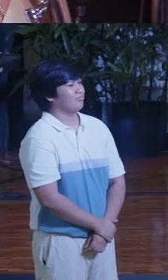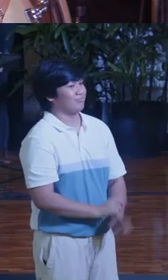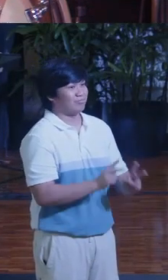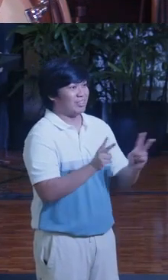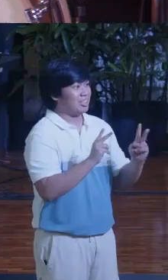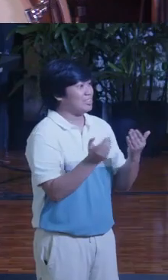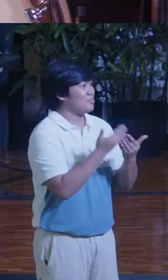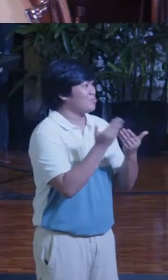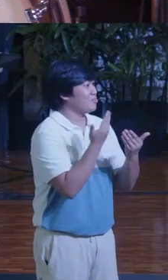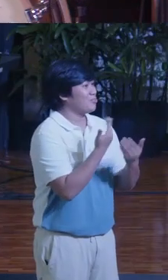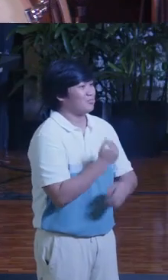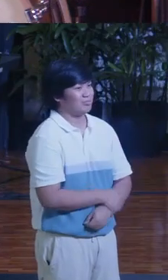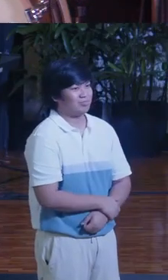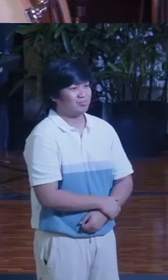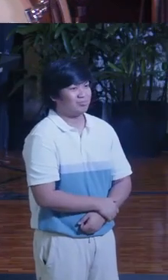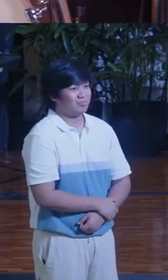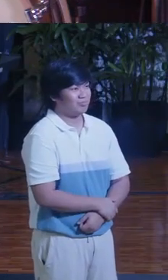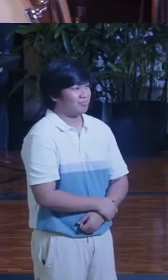Mga kapatid,